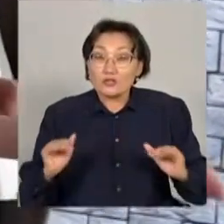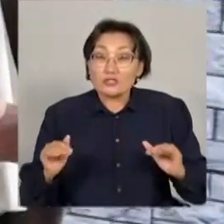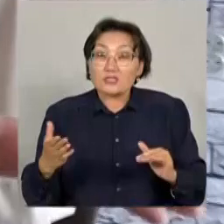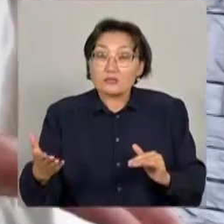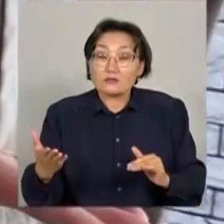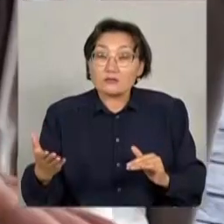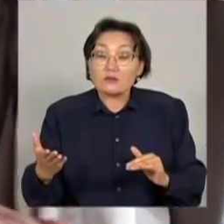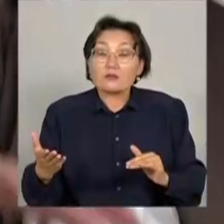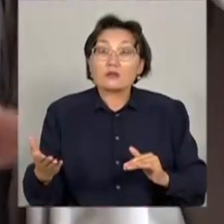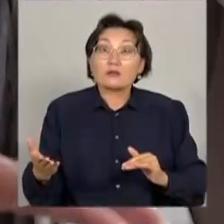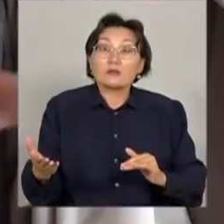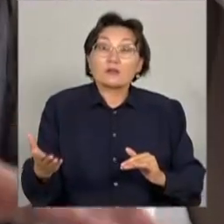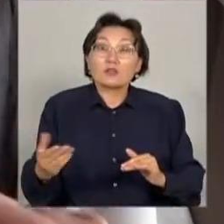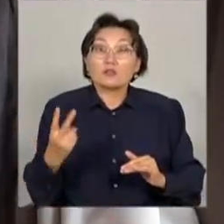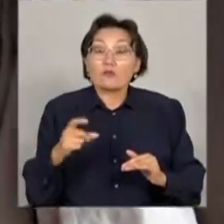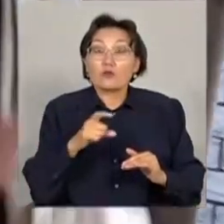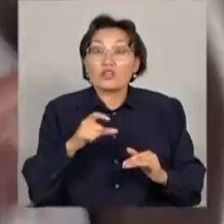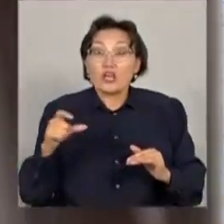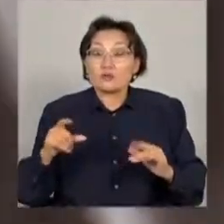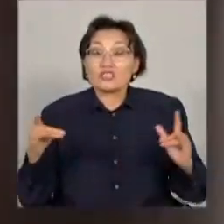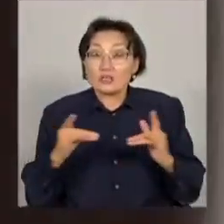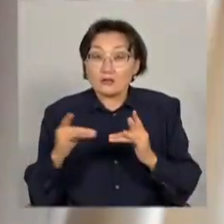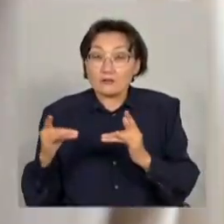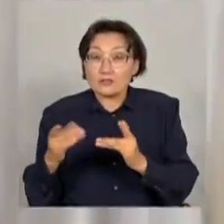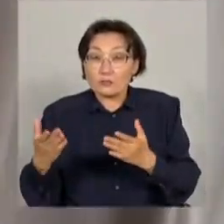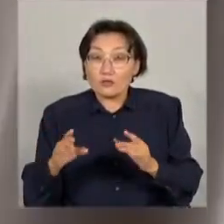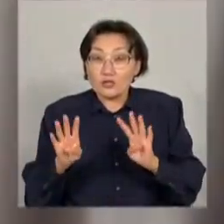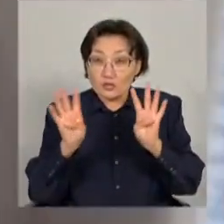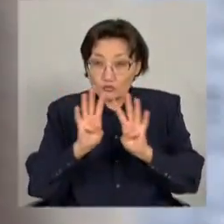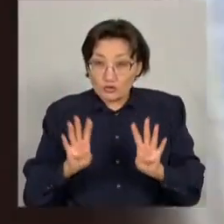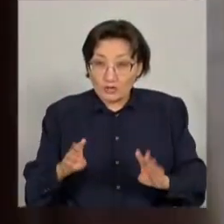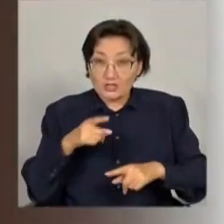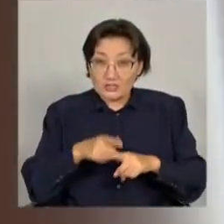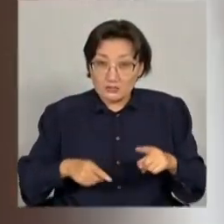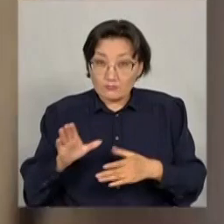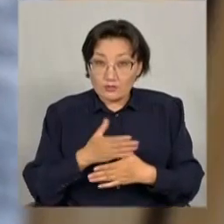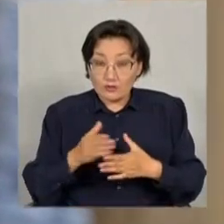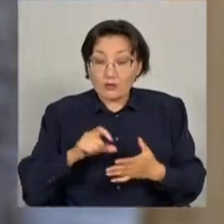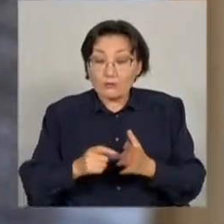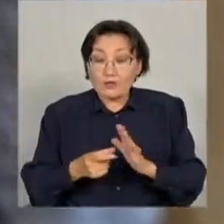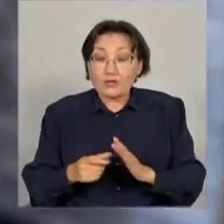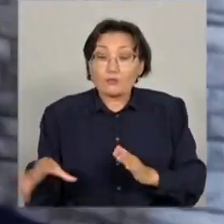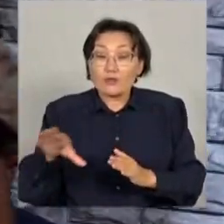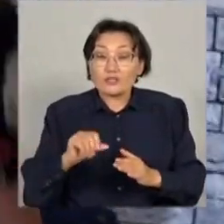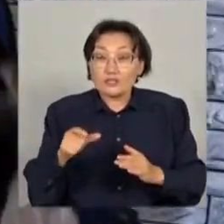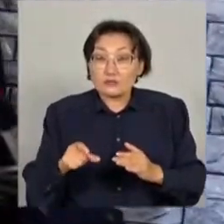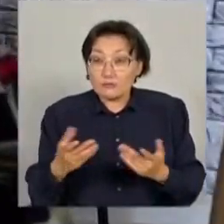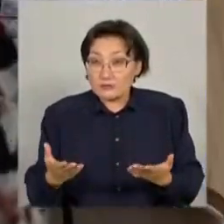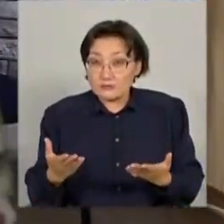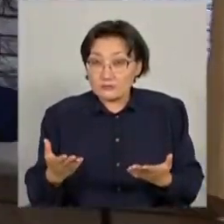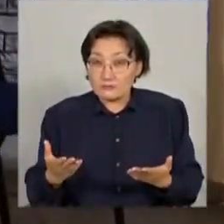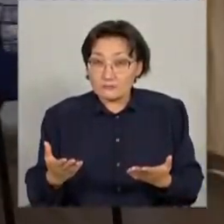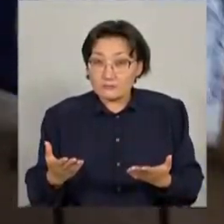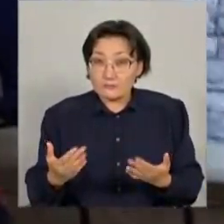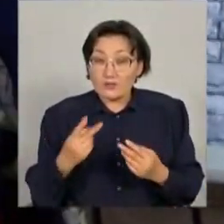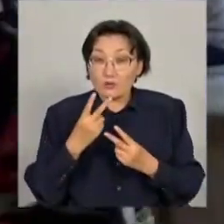не қойып берген ғой? Двухъярусный кровать тұр, осында жатты, осы шторғана бөліп тұрды. Қазір енді жоқ. Заттардың бәрі осы жерде жерде жоқ. Қазір жоқ.